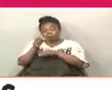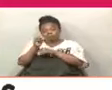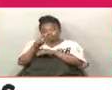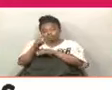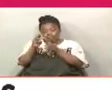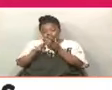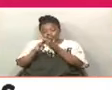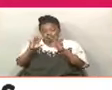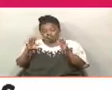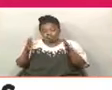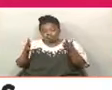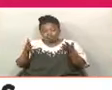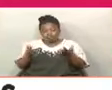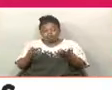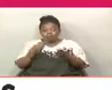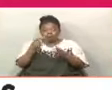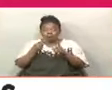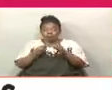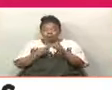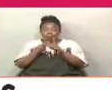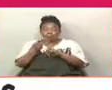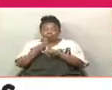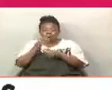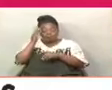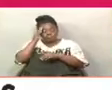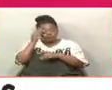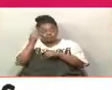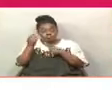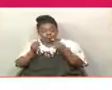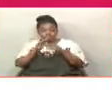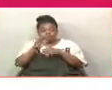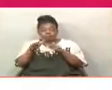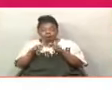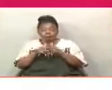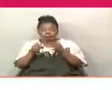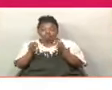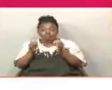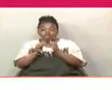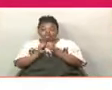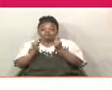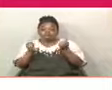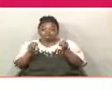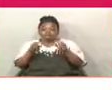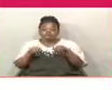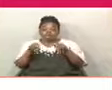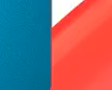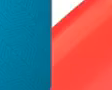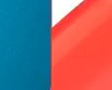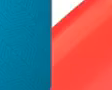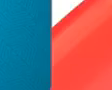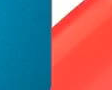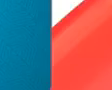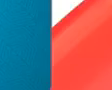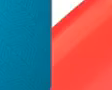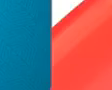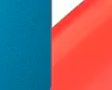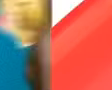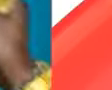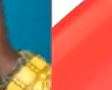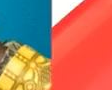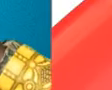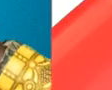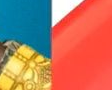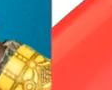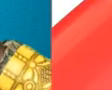engeri gye yasabadde ababadde bava okumanyagana byonna bukedde abirese minisita wa kampu The smart ATMs